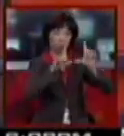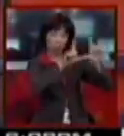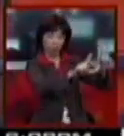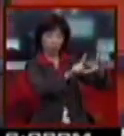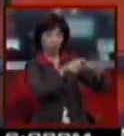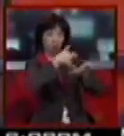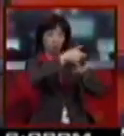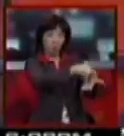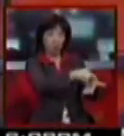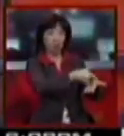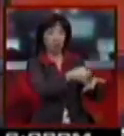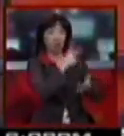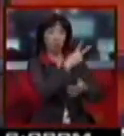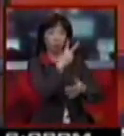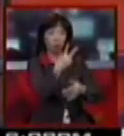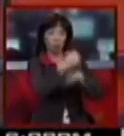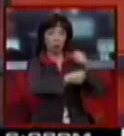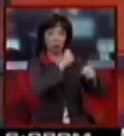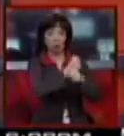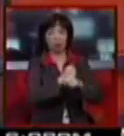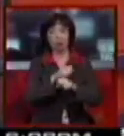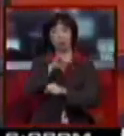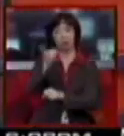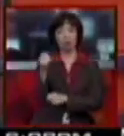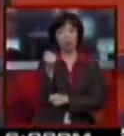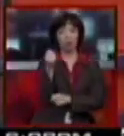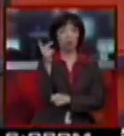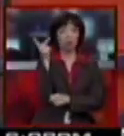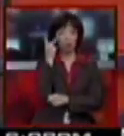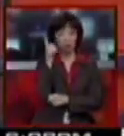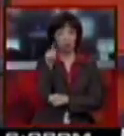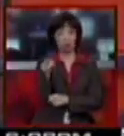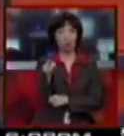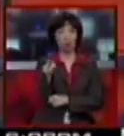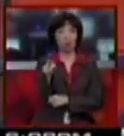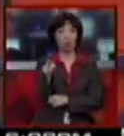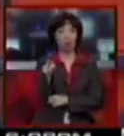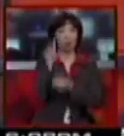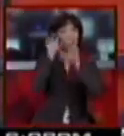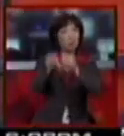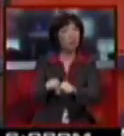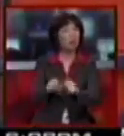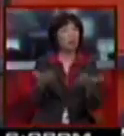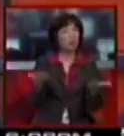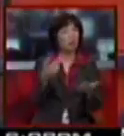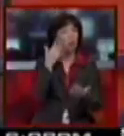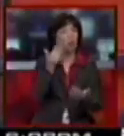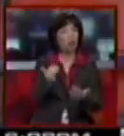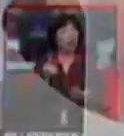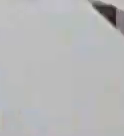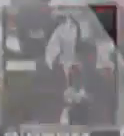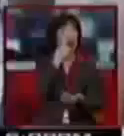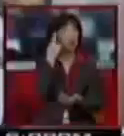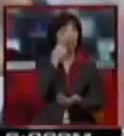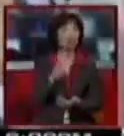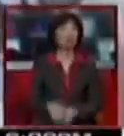at Jason kid na kalilipat lang sa New York ni inaresto June Loyola ikwento